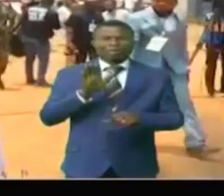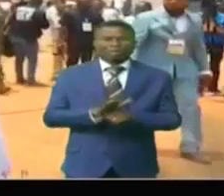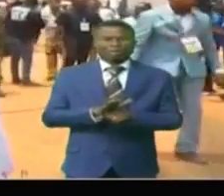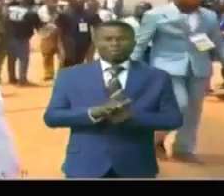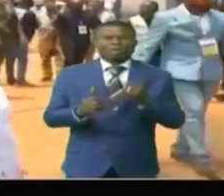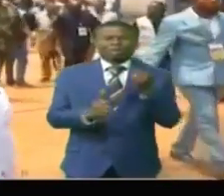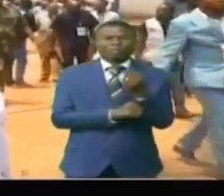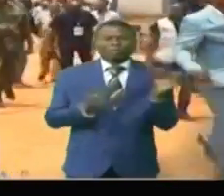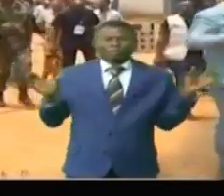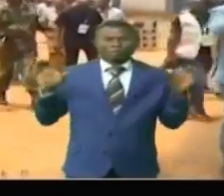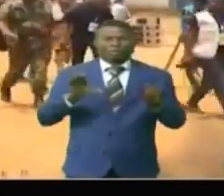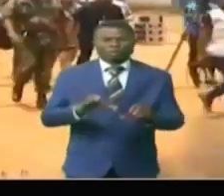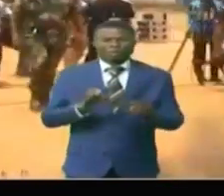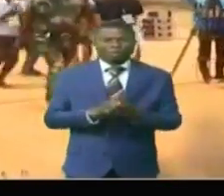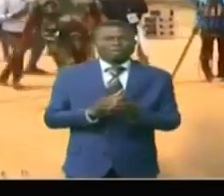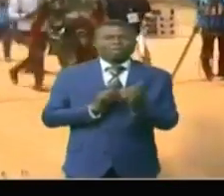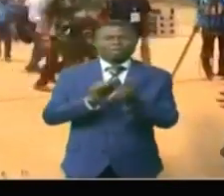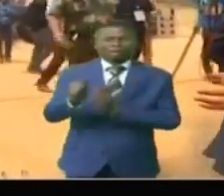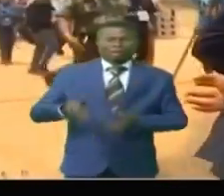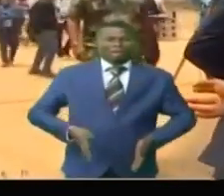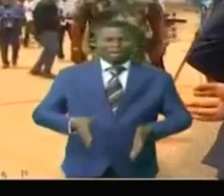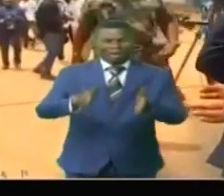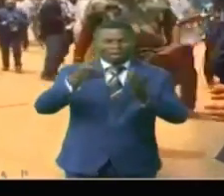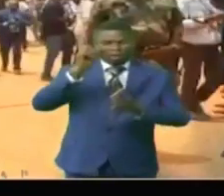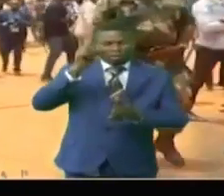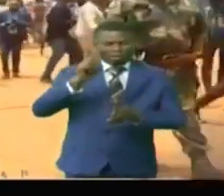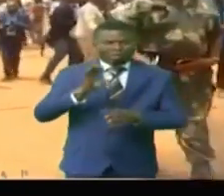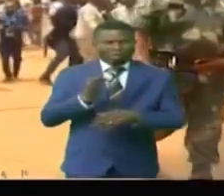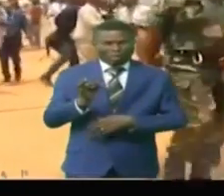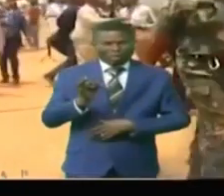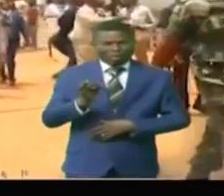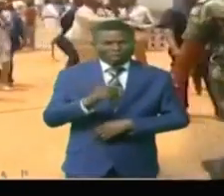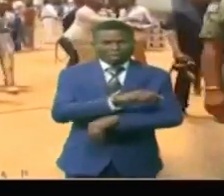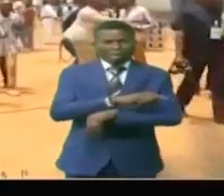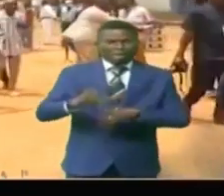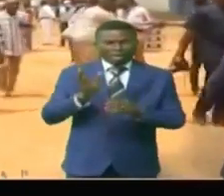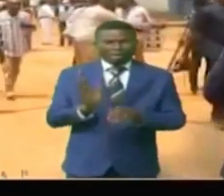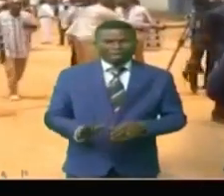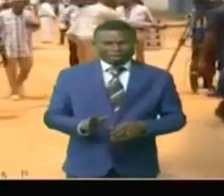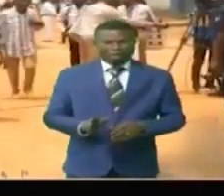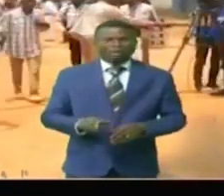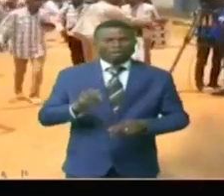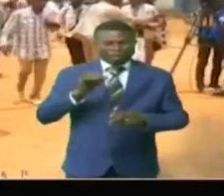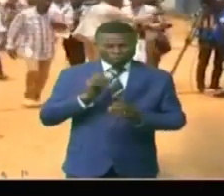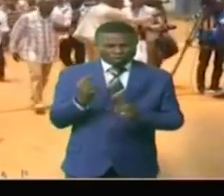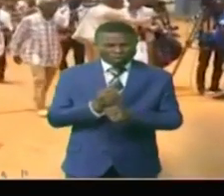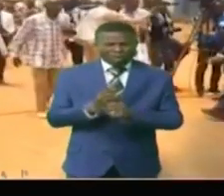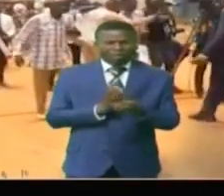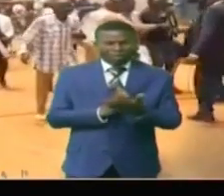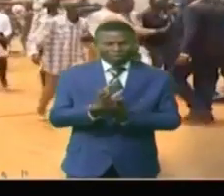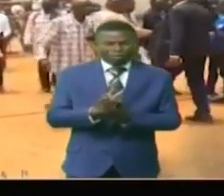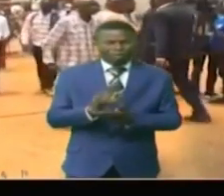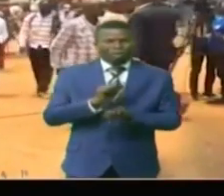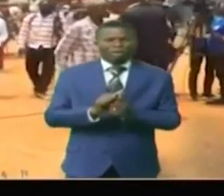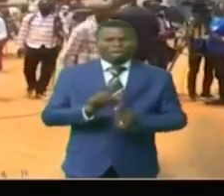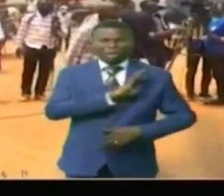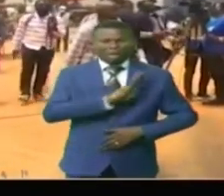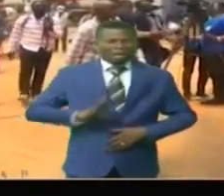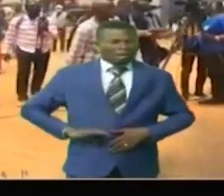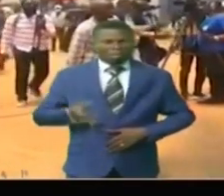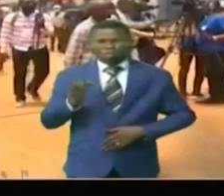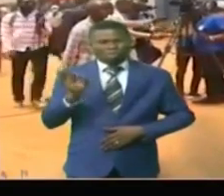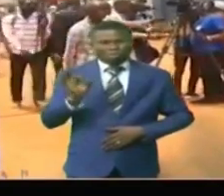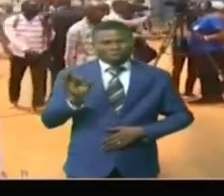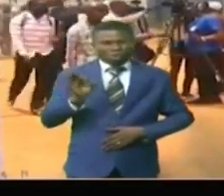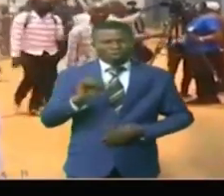à faire. C'est notamment la voirie urbaine qu'on n'a pas. L'administration doit devoir s'asseoir. Il n'y a pas encore de bourgmestre nommé et